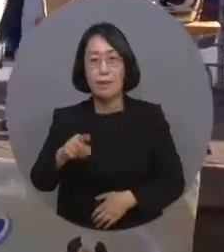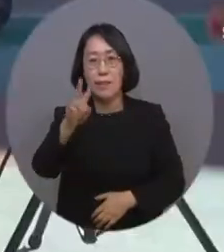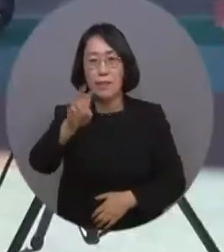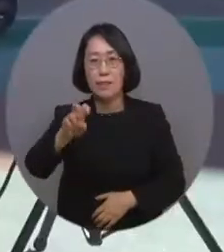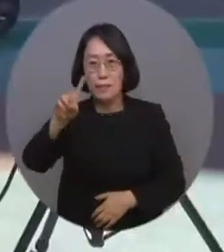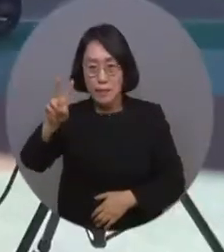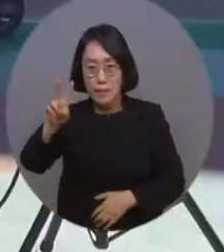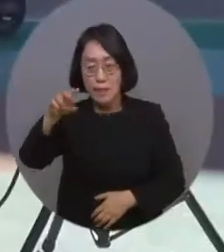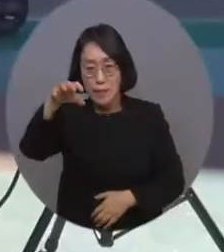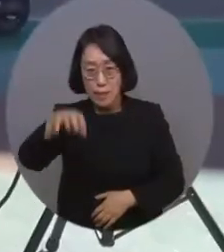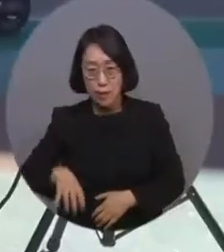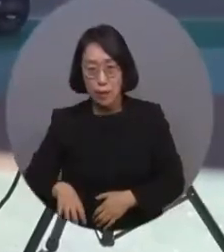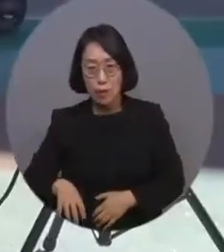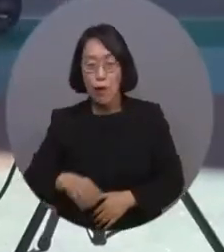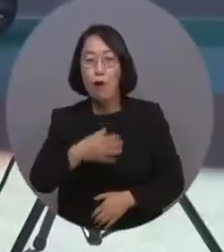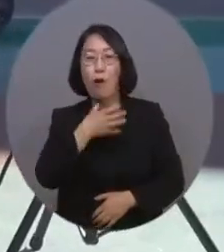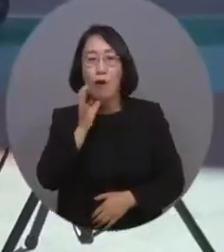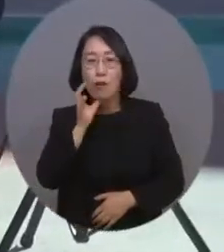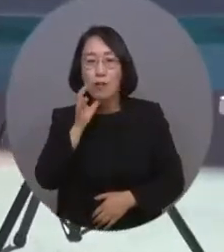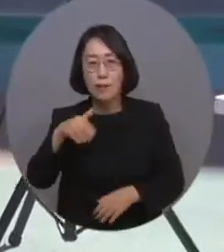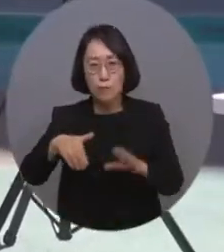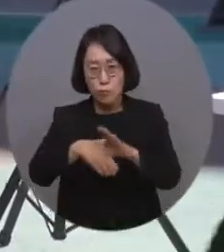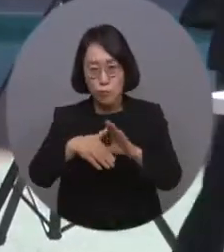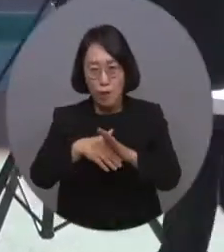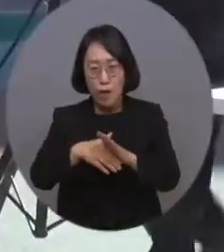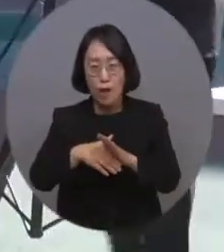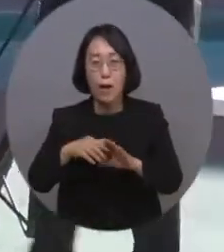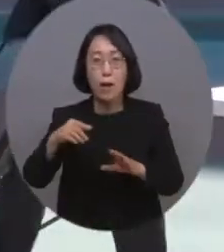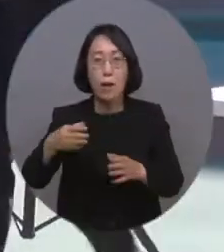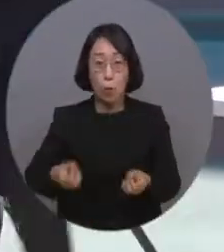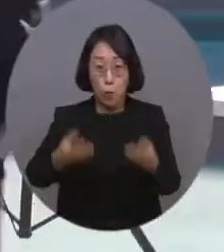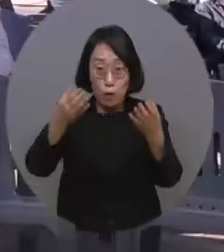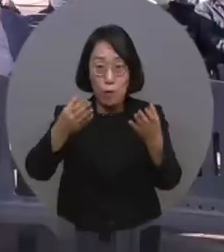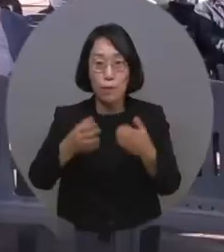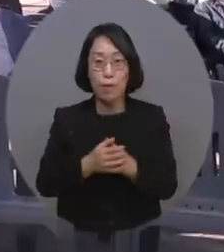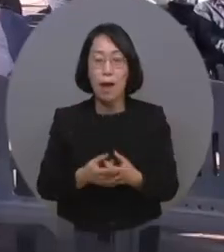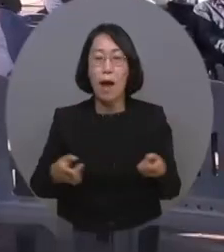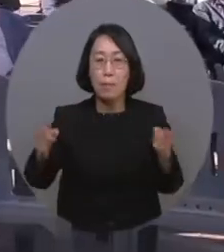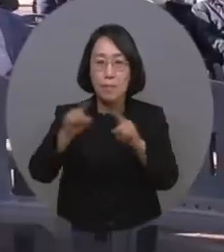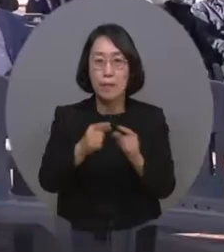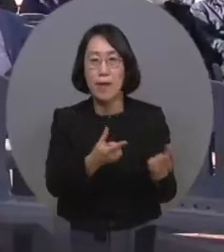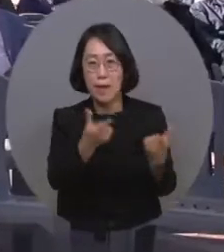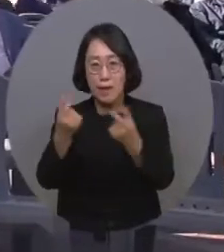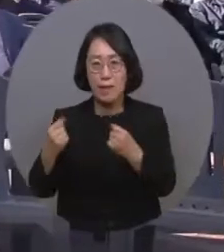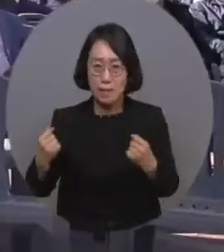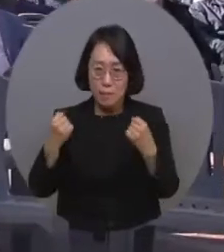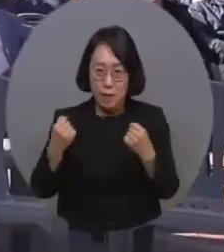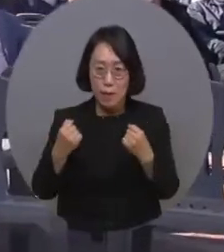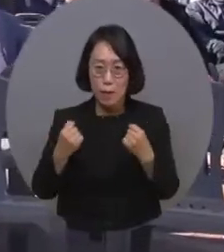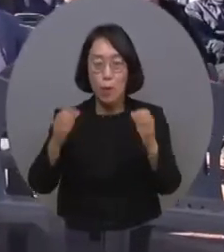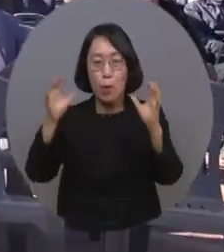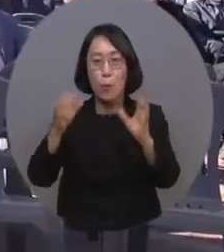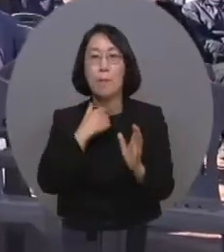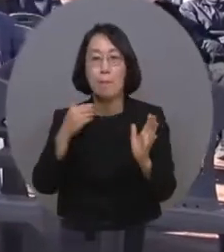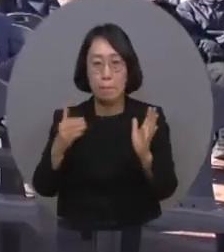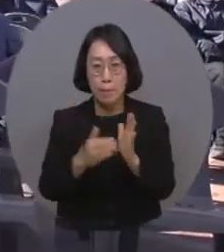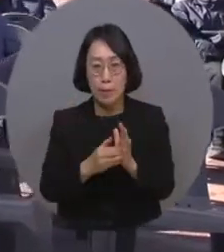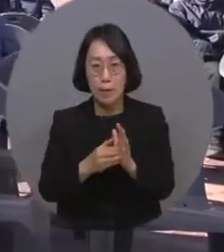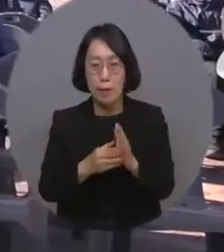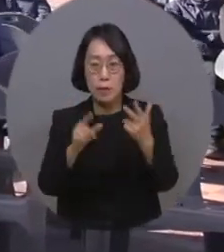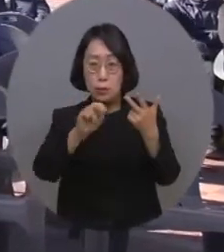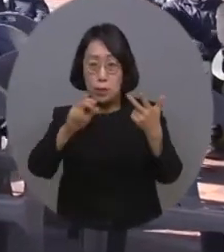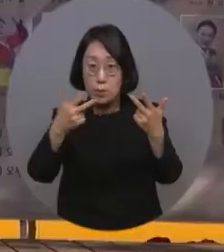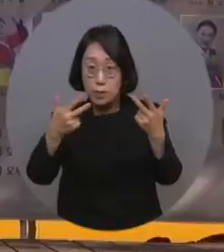2022년 찾아가는 어르신 문화예술공연 힘내요 다함께 희망업회를 개최했습니다 7월 27일부터